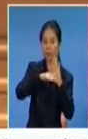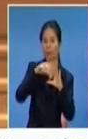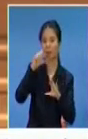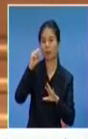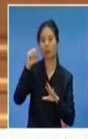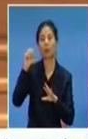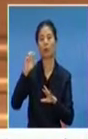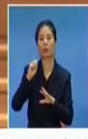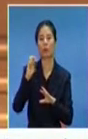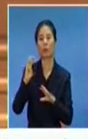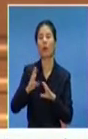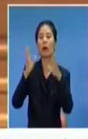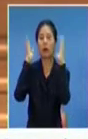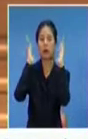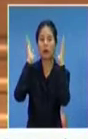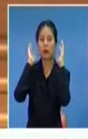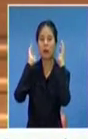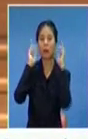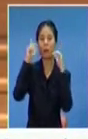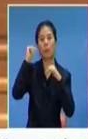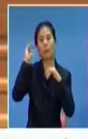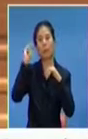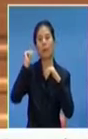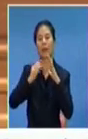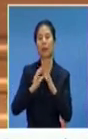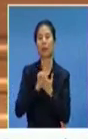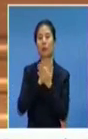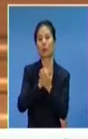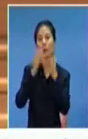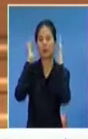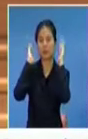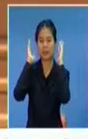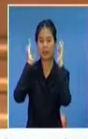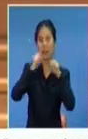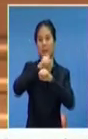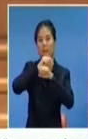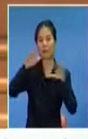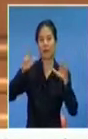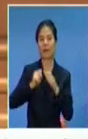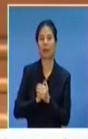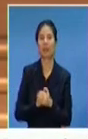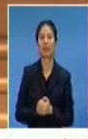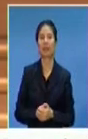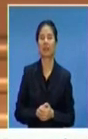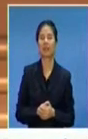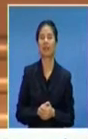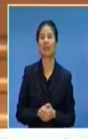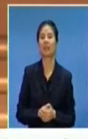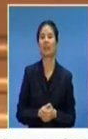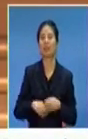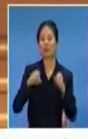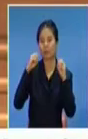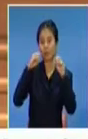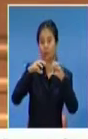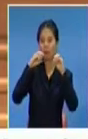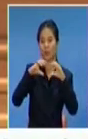ดังนั้นผู้ปกครองจะต้องไปร่วมประชาธิปไตยในโรงเรียนนี้ด้วยประชาธิปไตยไม่ใช่สอนเฉพาะในโรงเรียนข้ามรั้วไปที่บ้